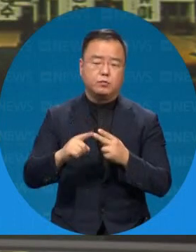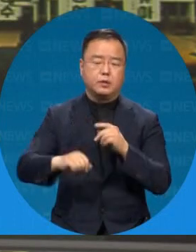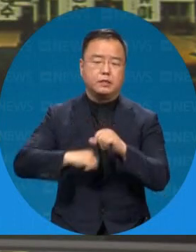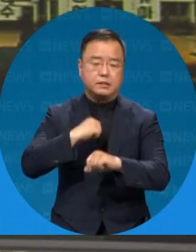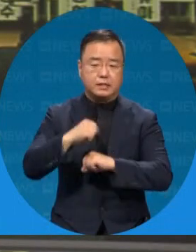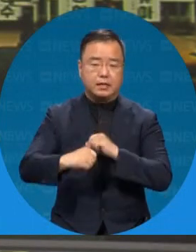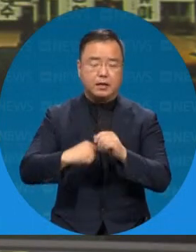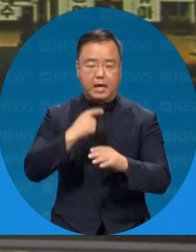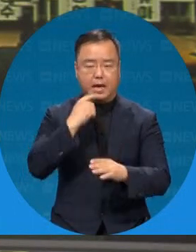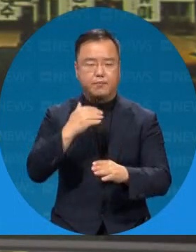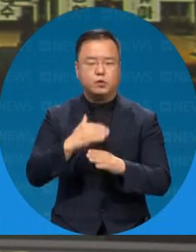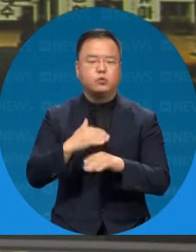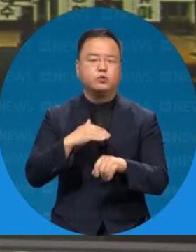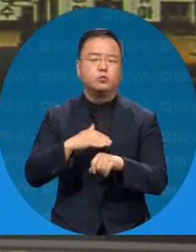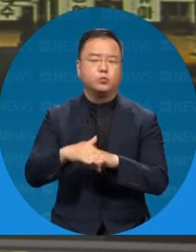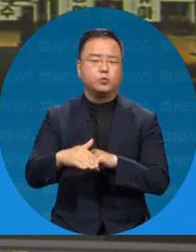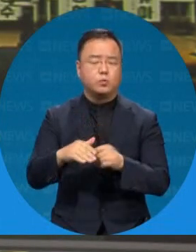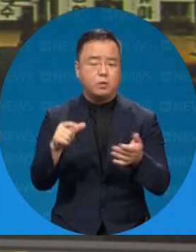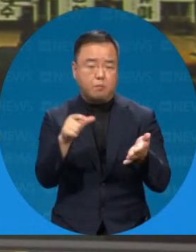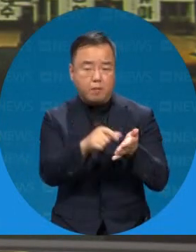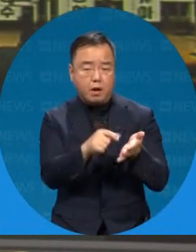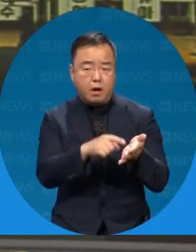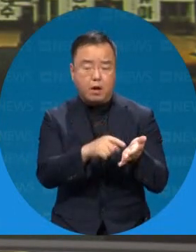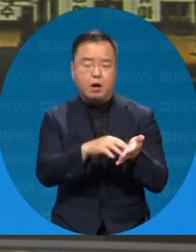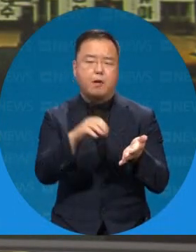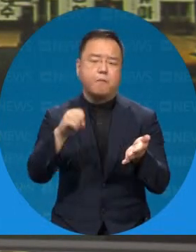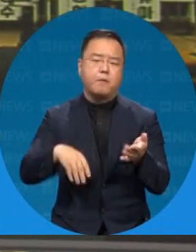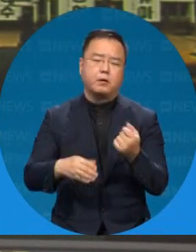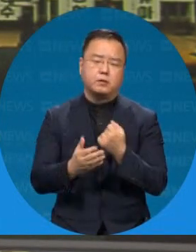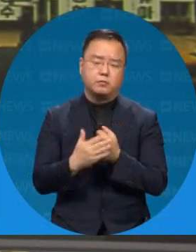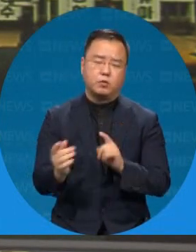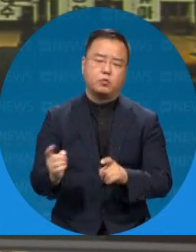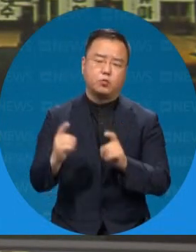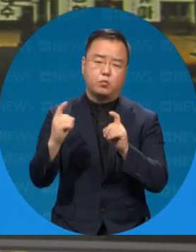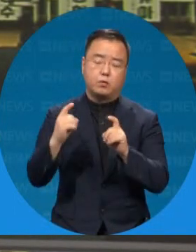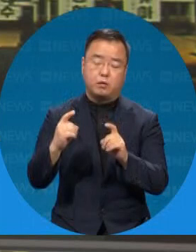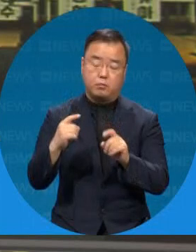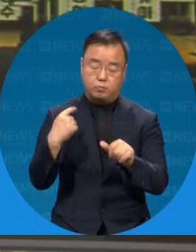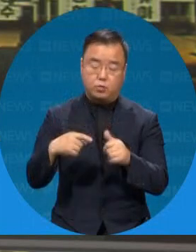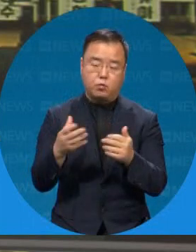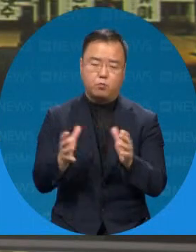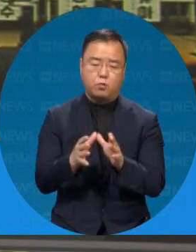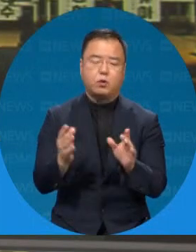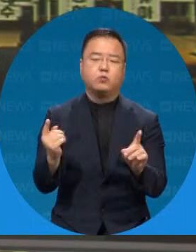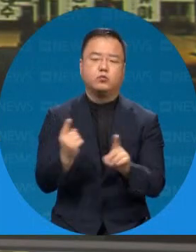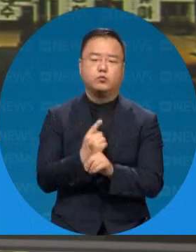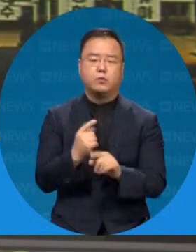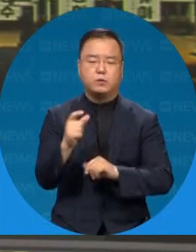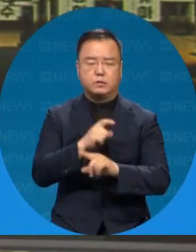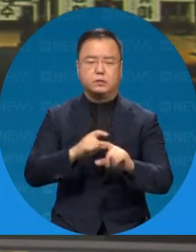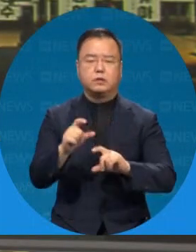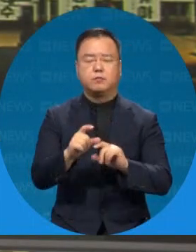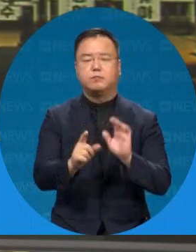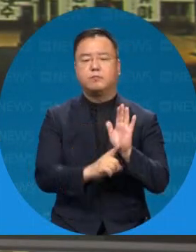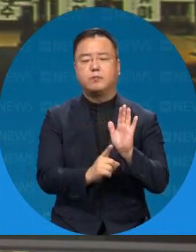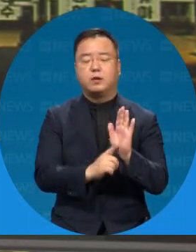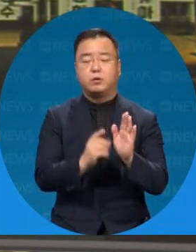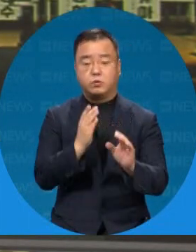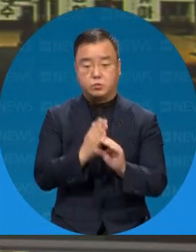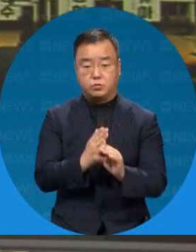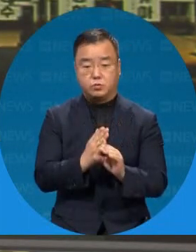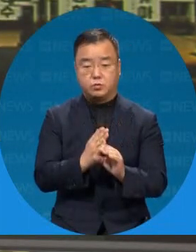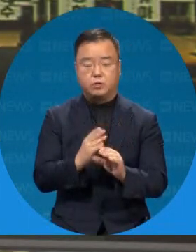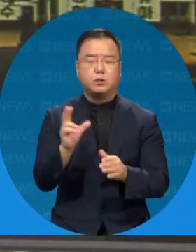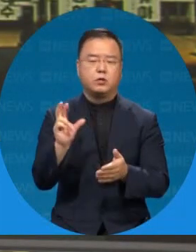자체가 빠졌다는 지적이 나오고 있습니다. 여기에 교육부가 수정하겠다, 보완하겠다라고 밝히면서 논란에 불을